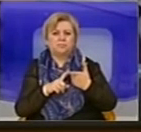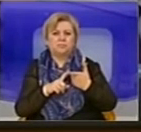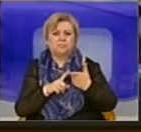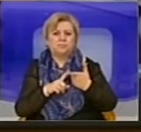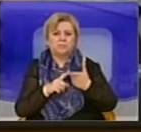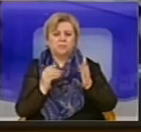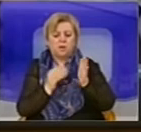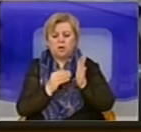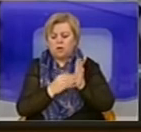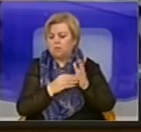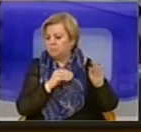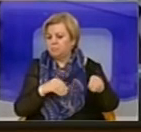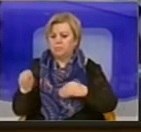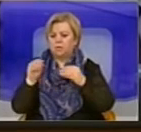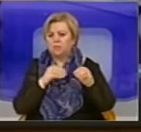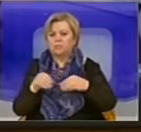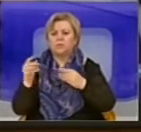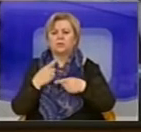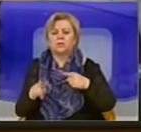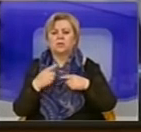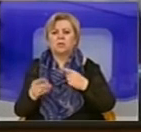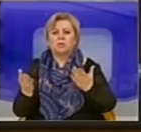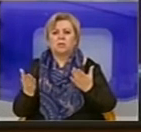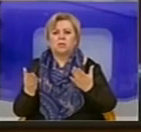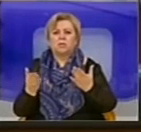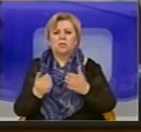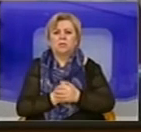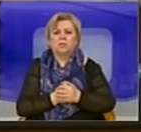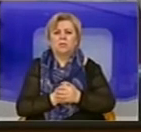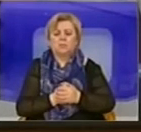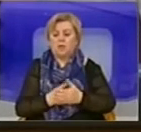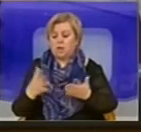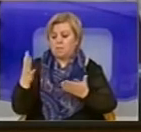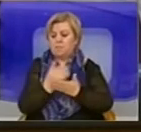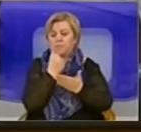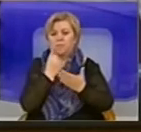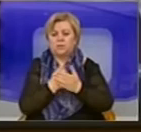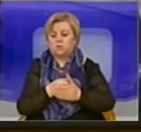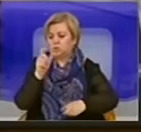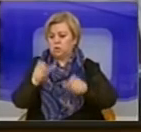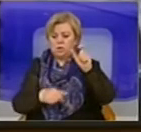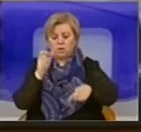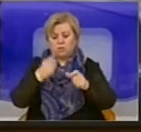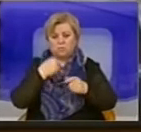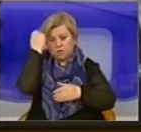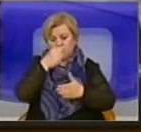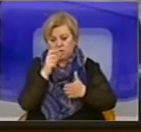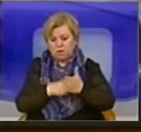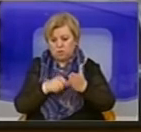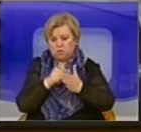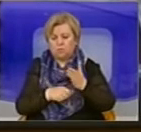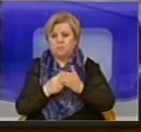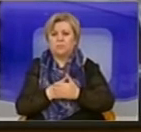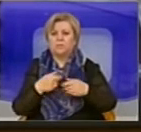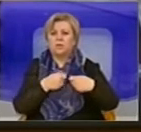ka arsye që të shtyhet më tej kjo çështje sepse përfitimi që do ta kishin qytetarët e Kosovës nga antarësimi në këtë